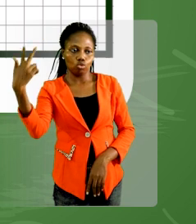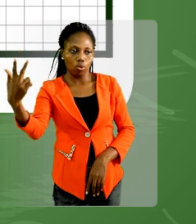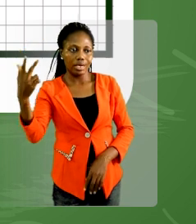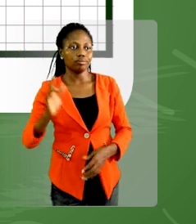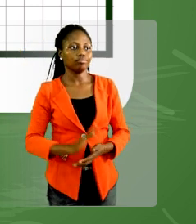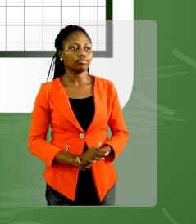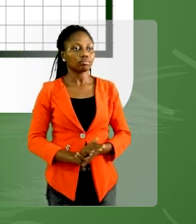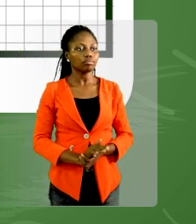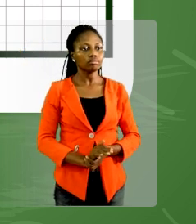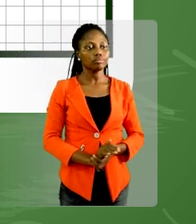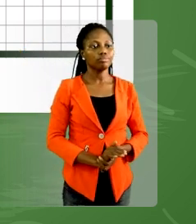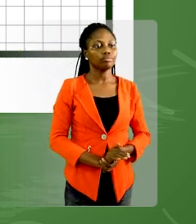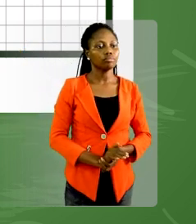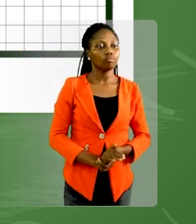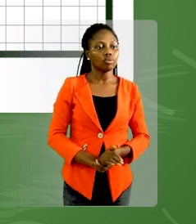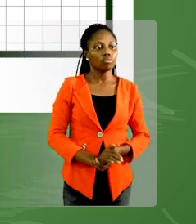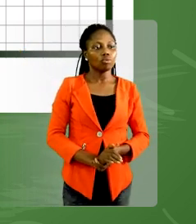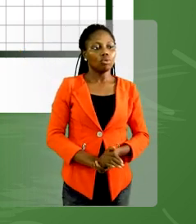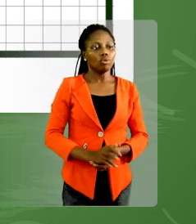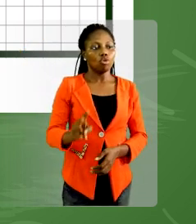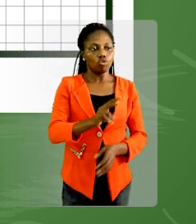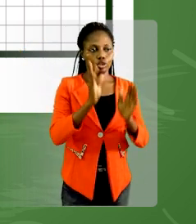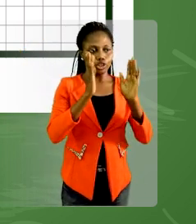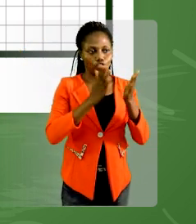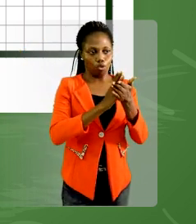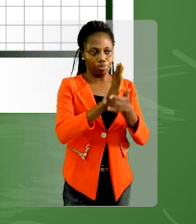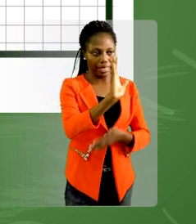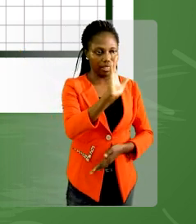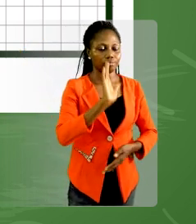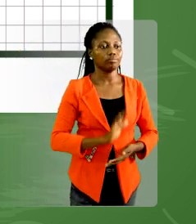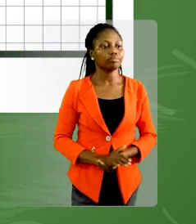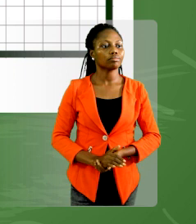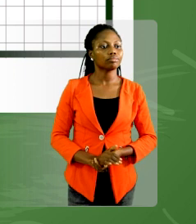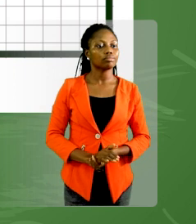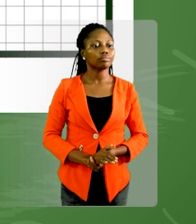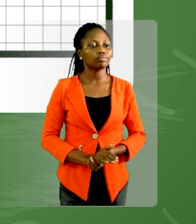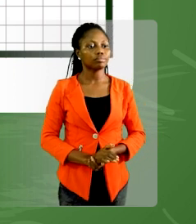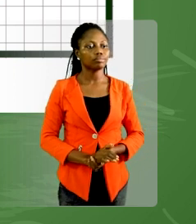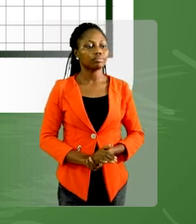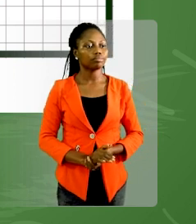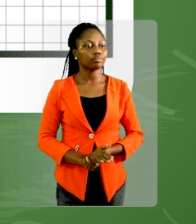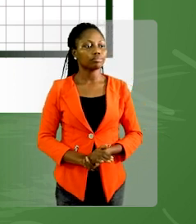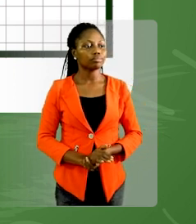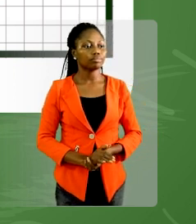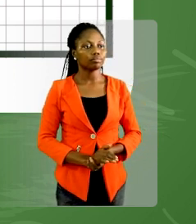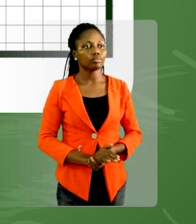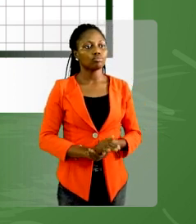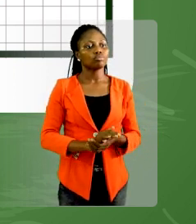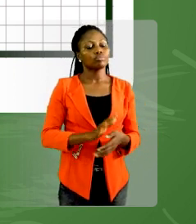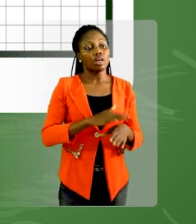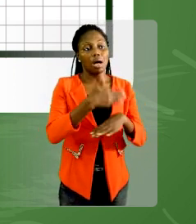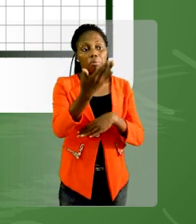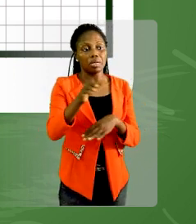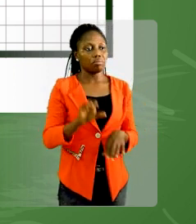moins 4 moins 2 facteurs de y plus 3 est égal à 0. Après les différents